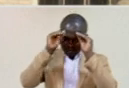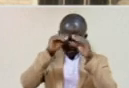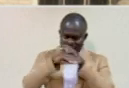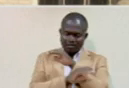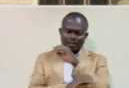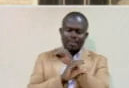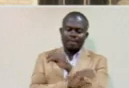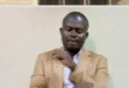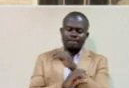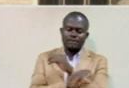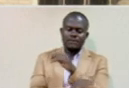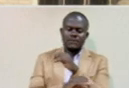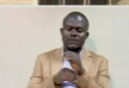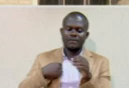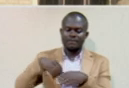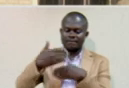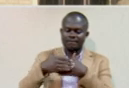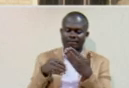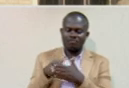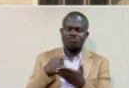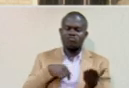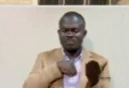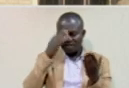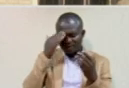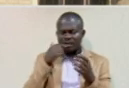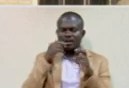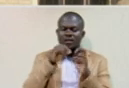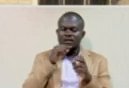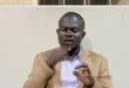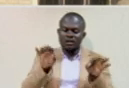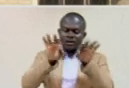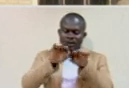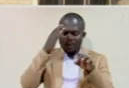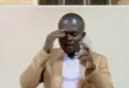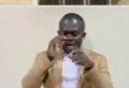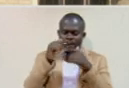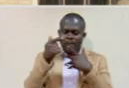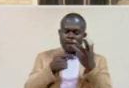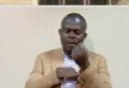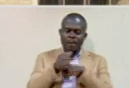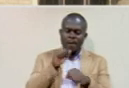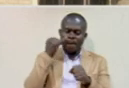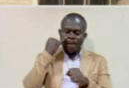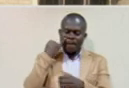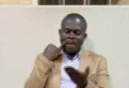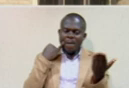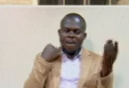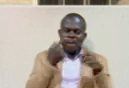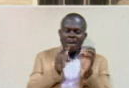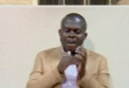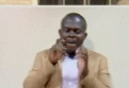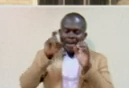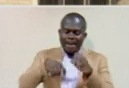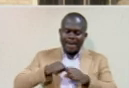bihugu duhanye imbibi, kuko atari ngombwa, kuko ibi ni ibikorwa bikomeye cyane byo